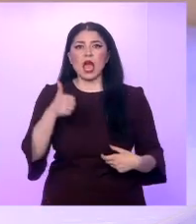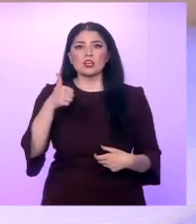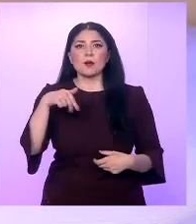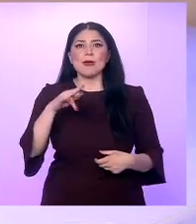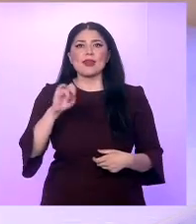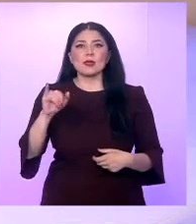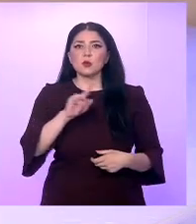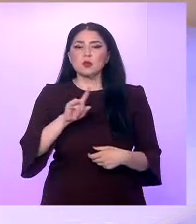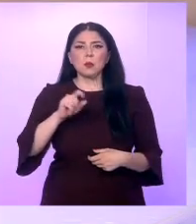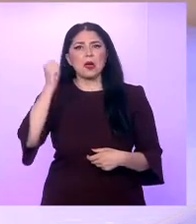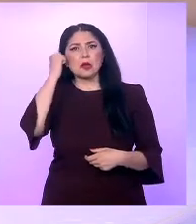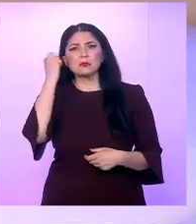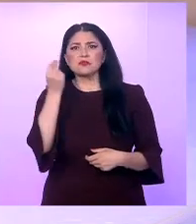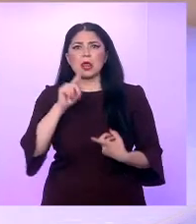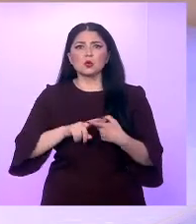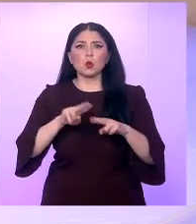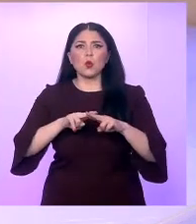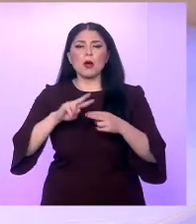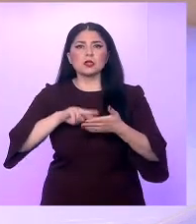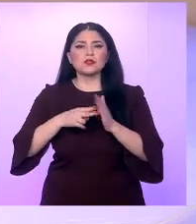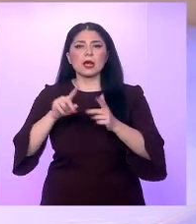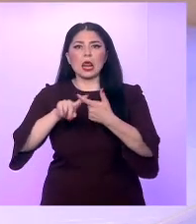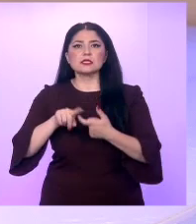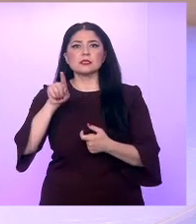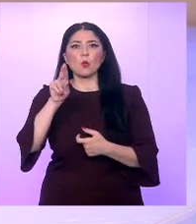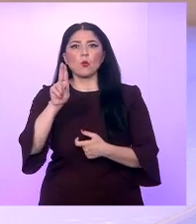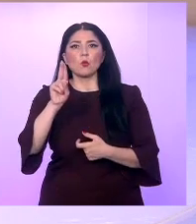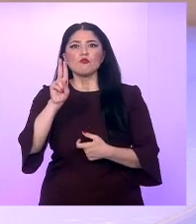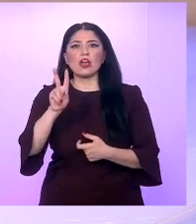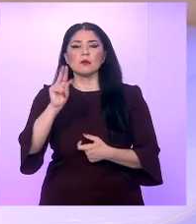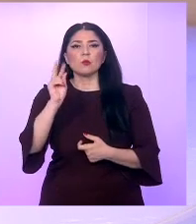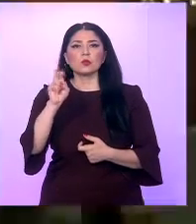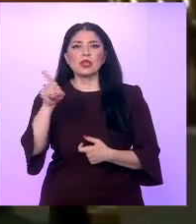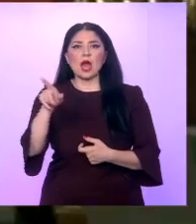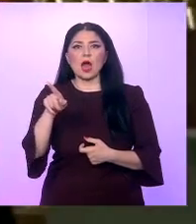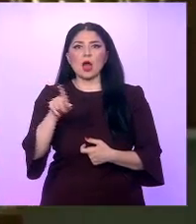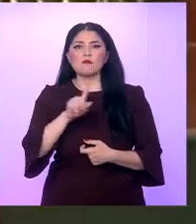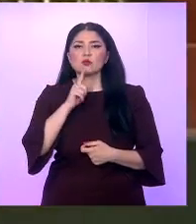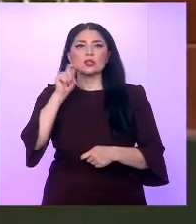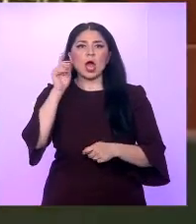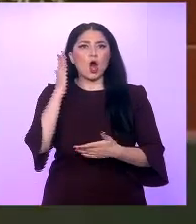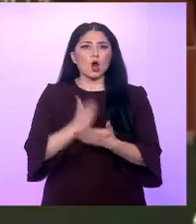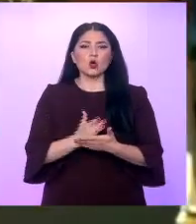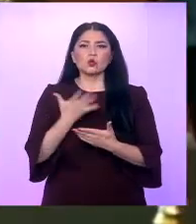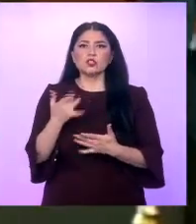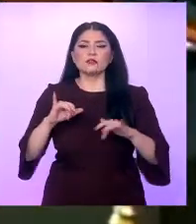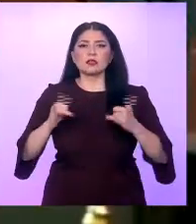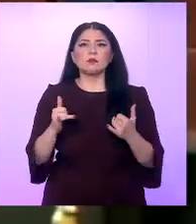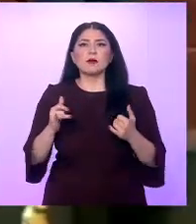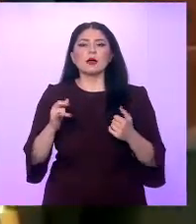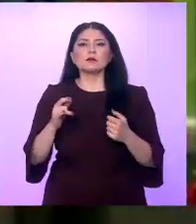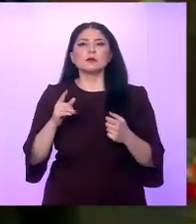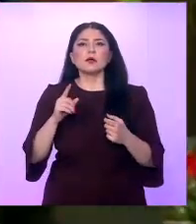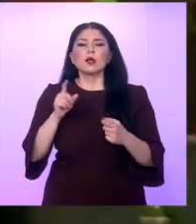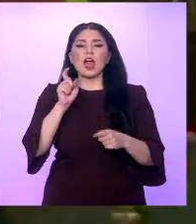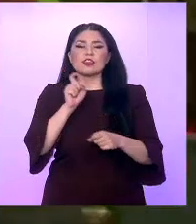Angela Merkel nu are niciun regret în legătură cu modul în care a gestionat relația cu Vladimir Putin. Ea a condamnat din nou ferm invazia rusă, despre